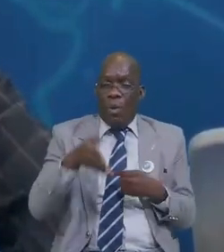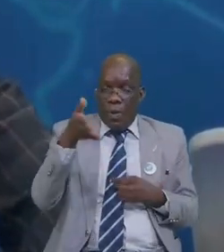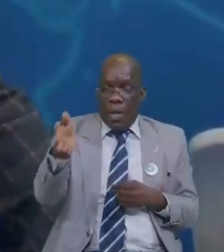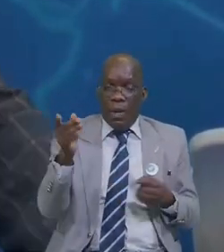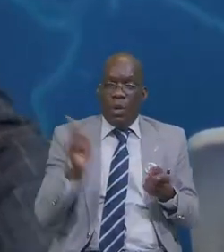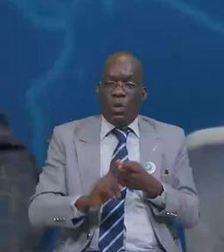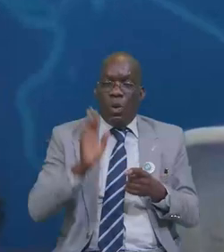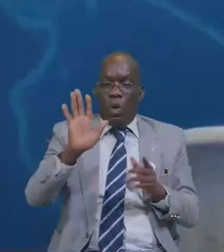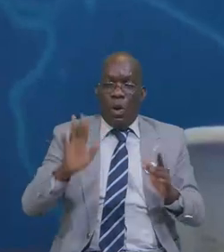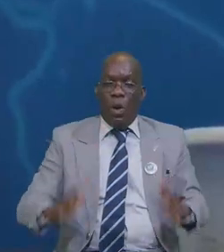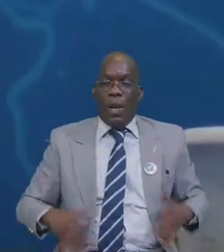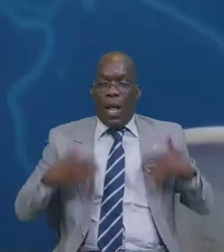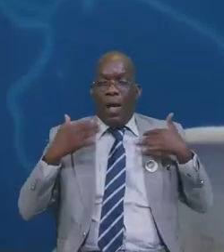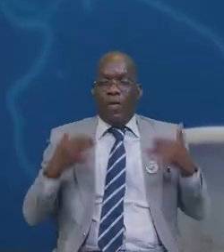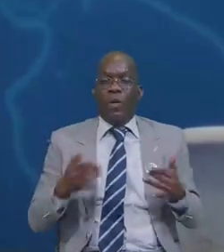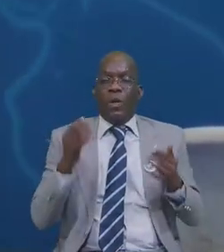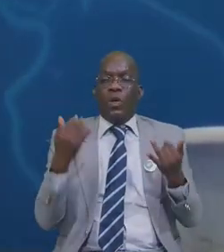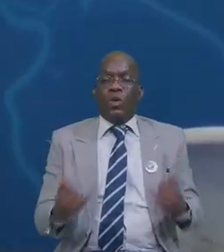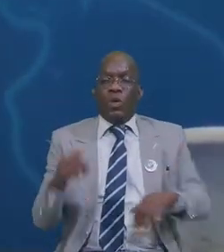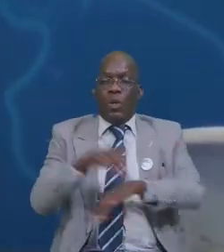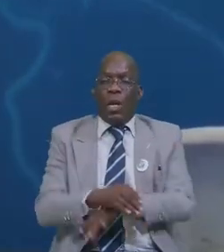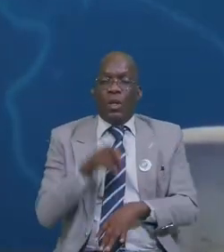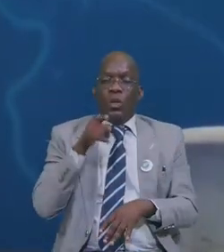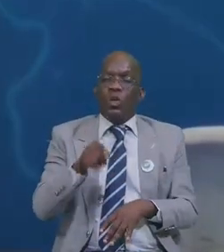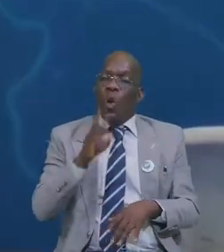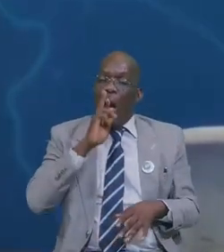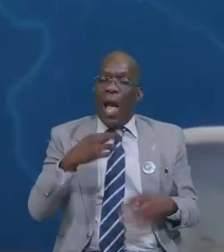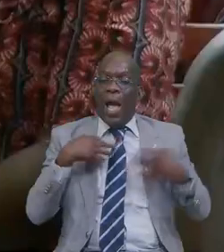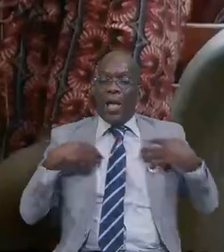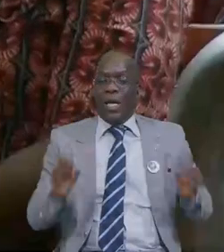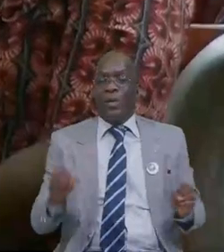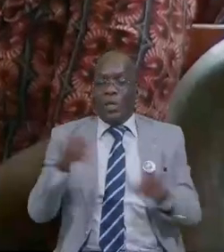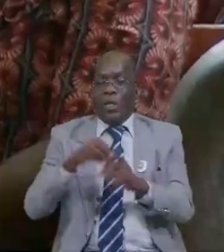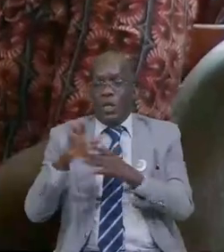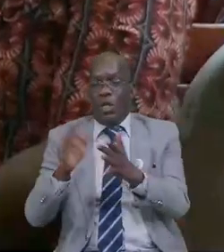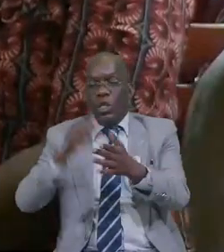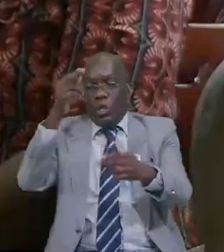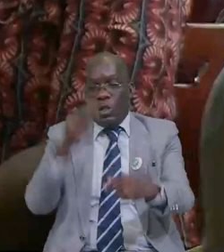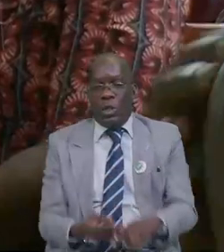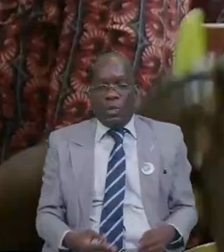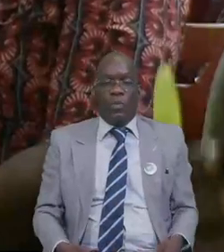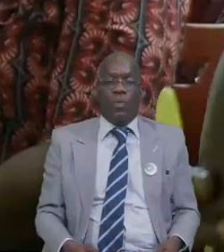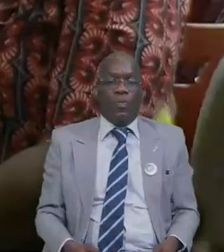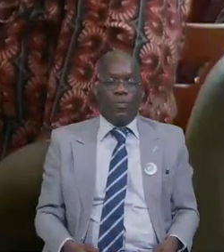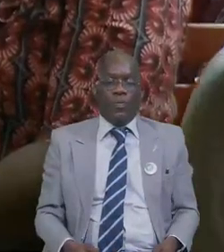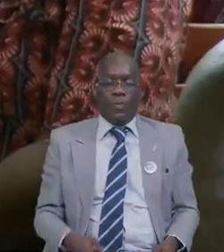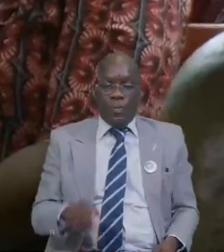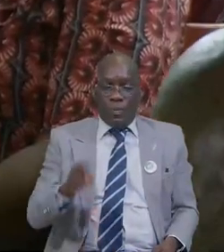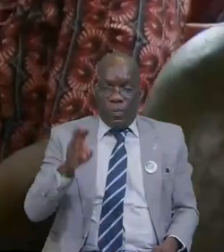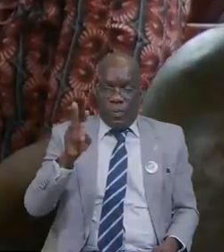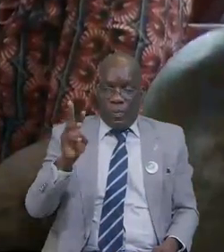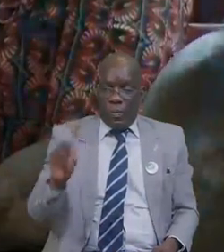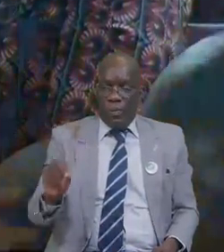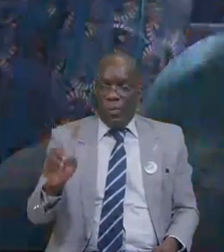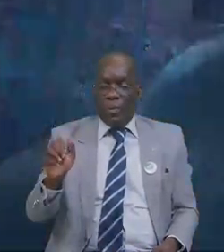viendra là-bas dans ta vie. Et tu es guéri au nom de Jésus.